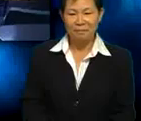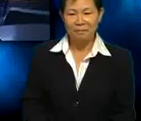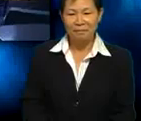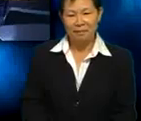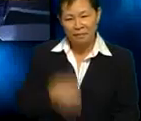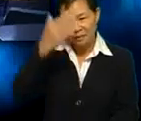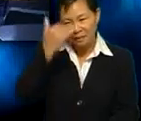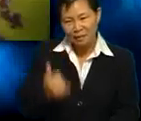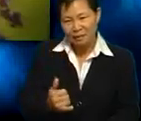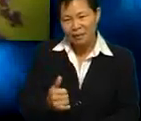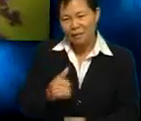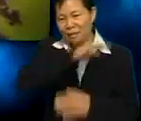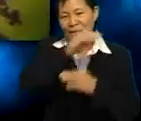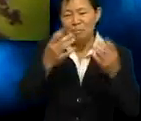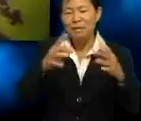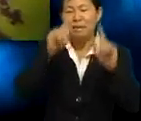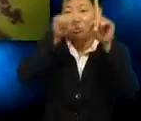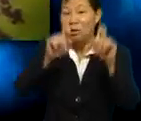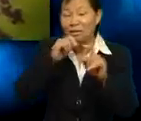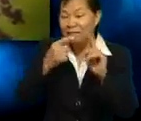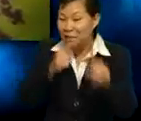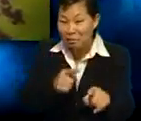Kenapa sepanjang soalan tak jawab ni?